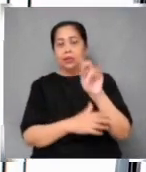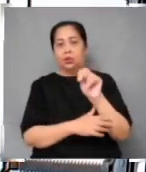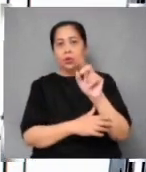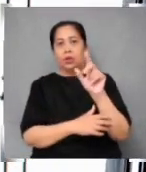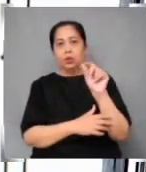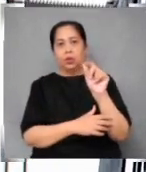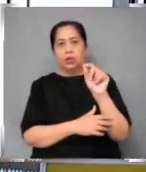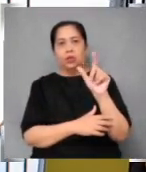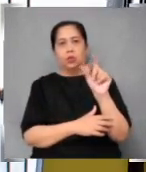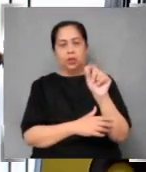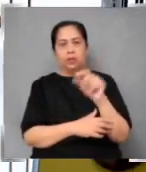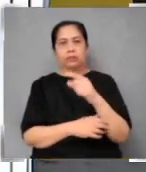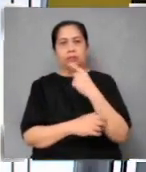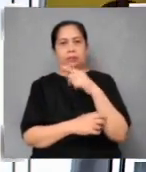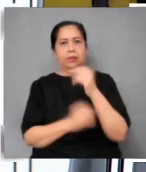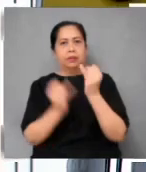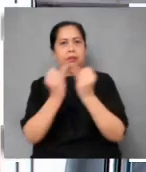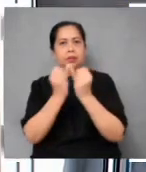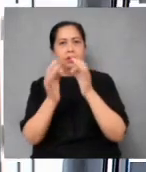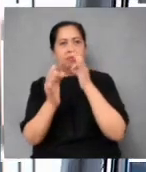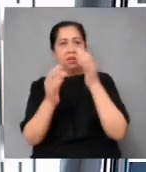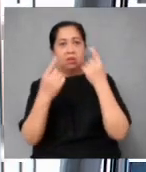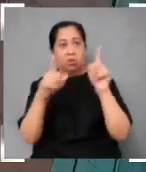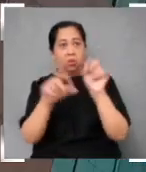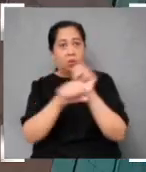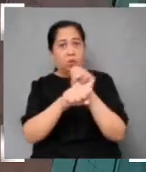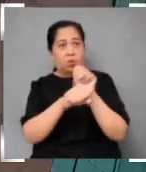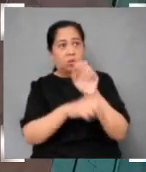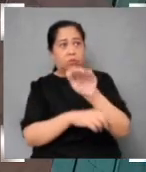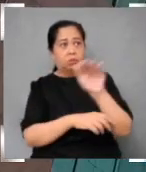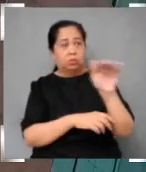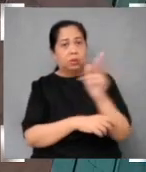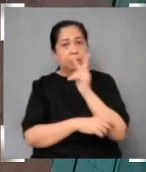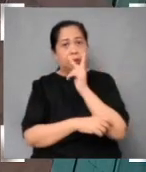PhilHealth, kung hindi tatalab ang mga panawagan sa mga pribadong ospital,